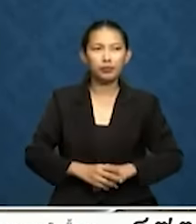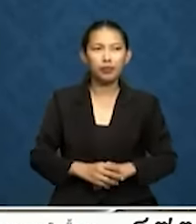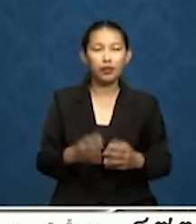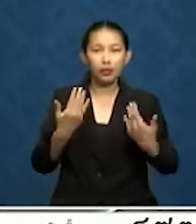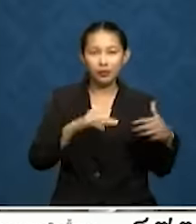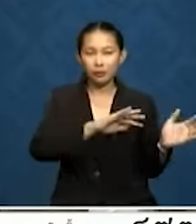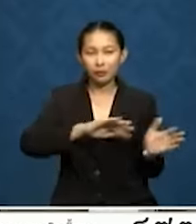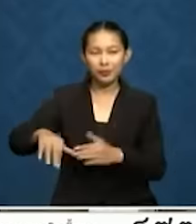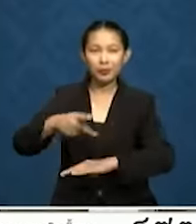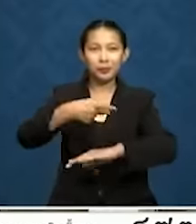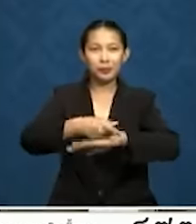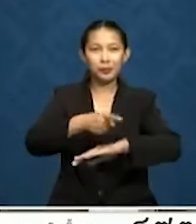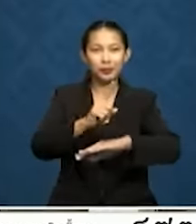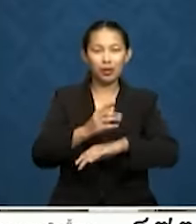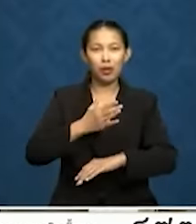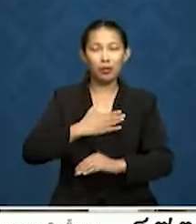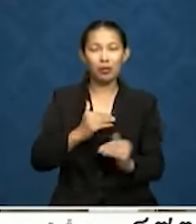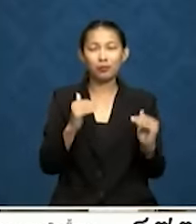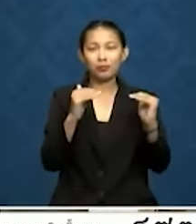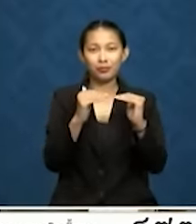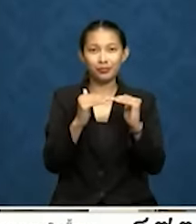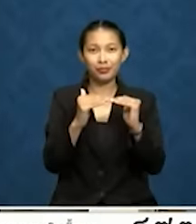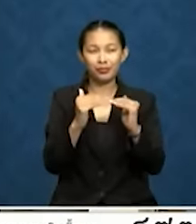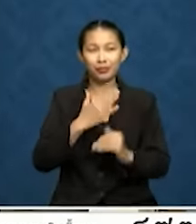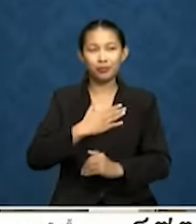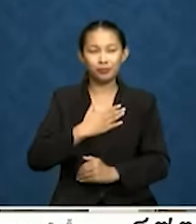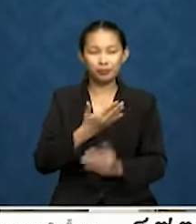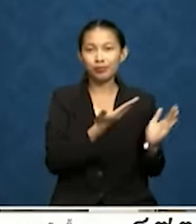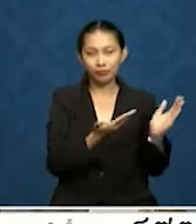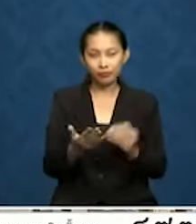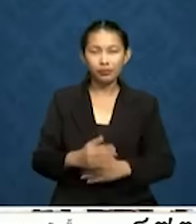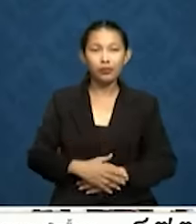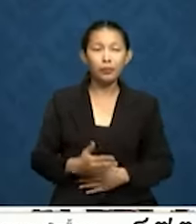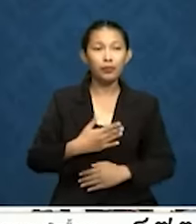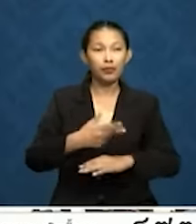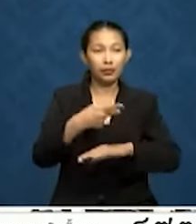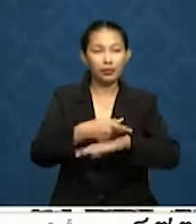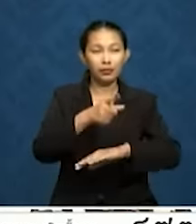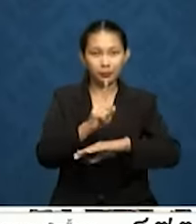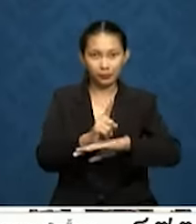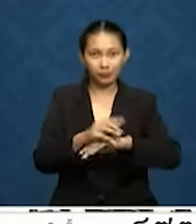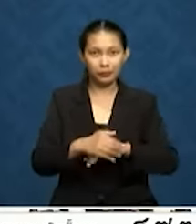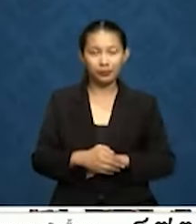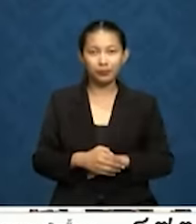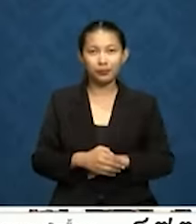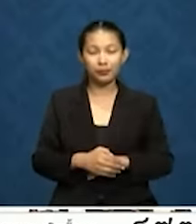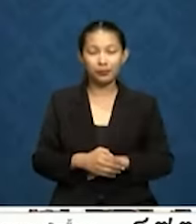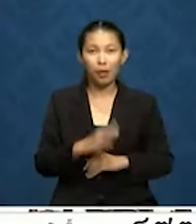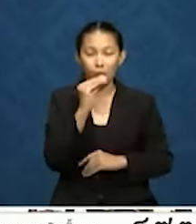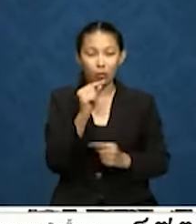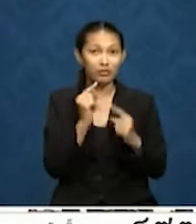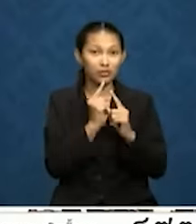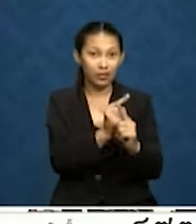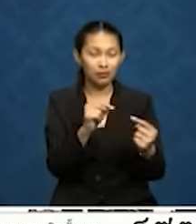านครับผมขออนุญาตใช้สิทธิ์พาดพิงครับท่านประธานครับ เชิญเชิญครับ ครับท่านประธานครับ เฉพาะพาดพิงนะเฉพาะพาดพิงเชิญครับ ท่านประธ